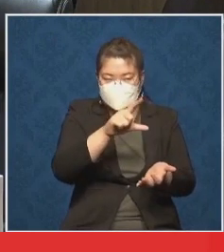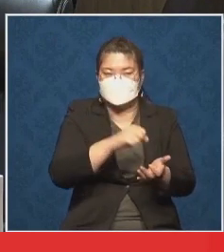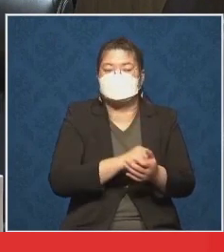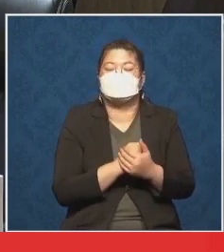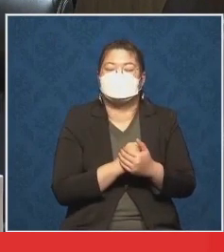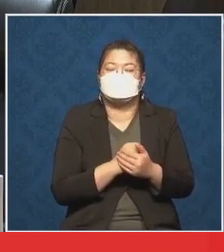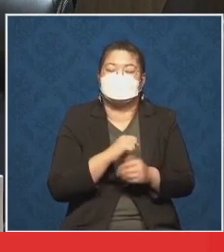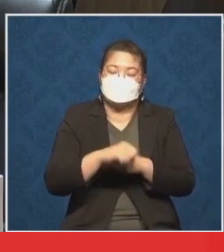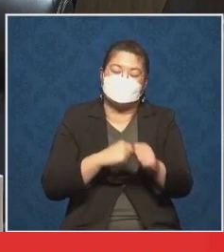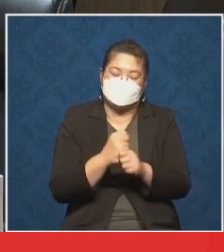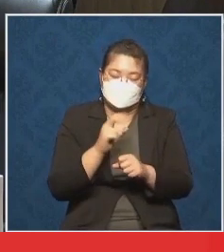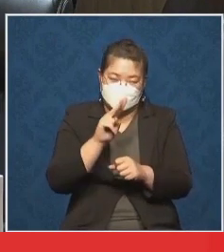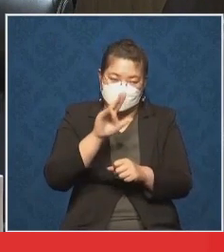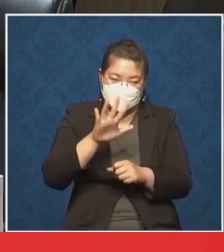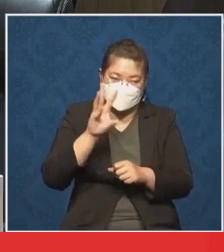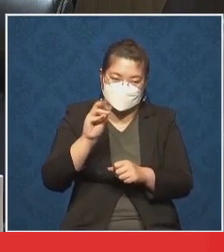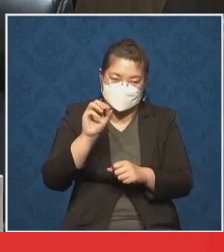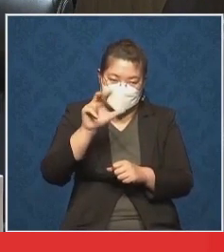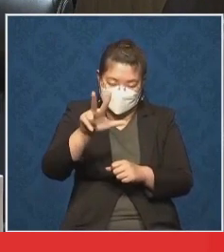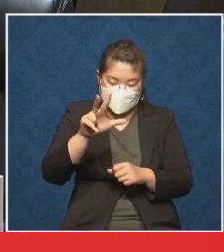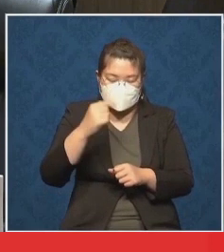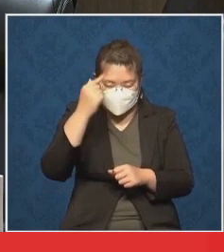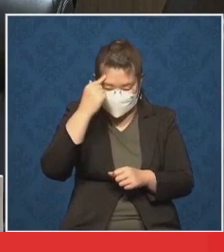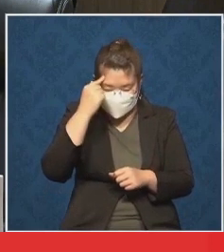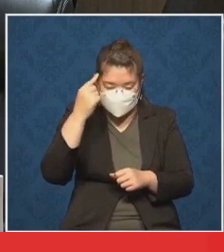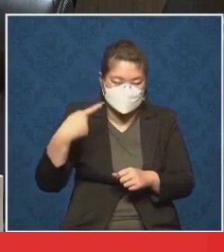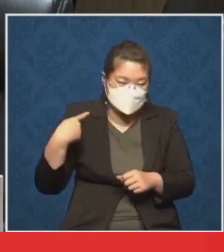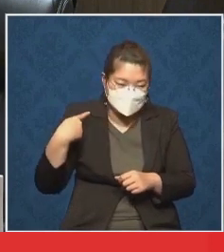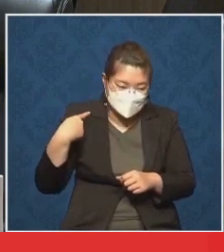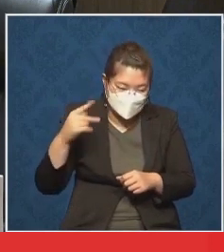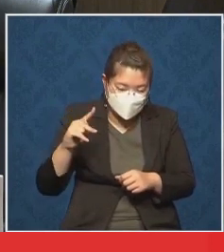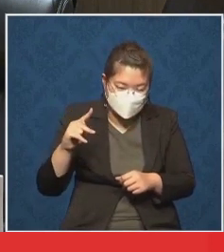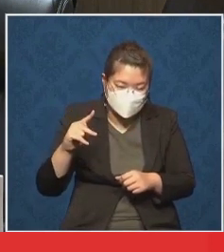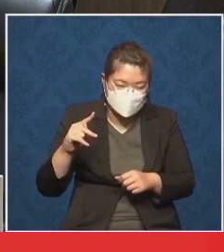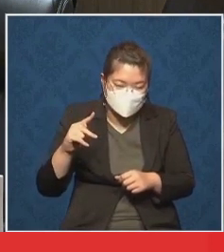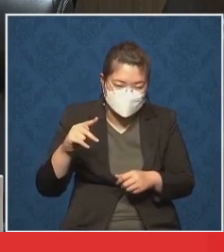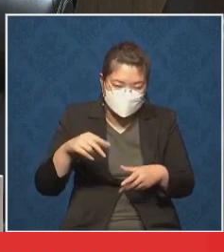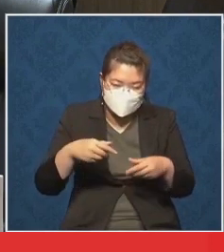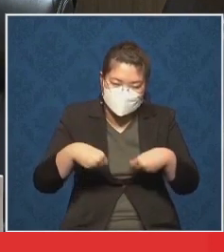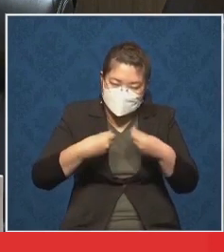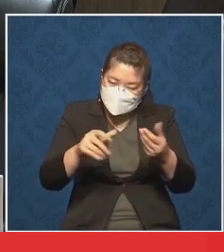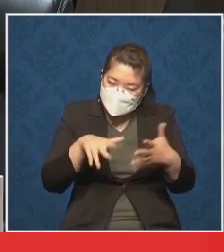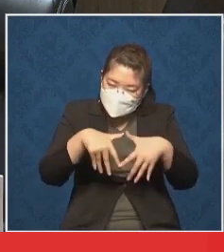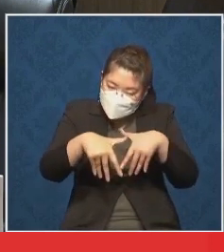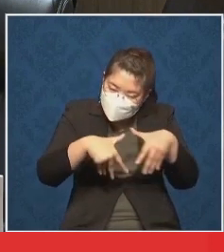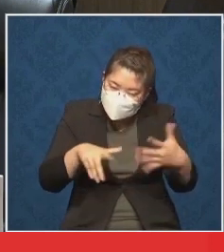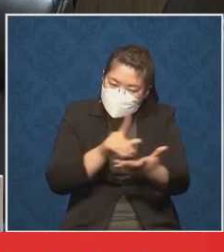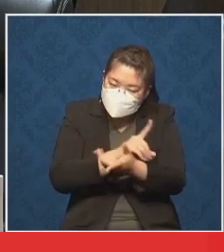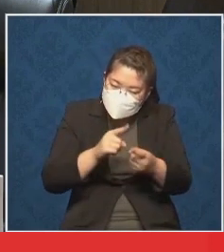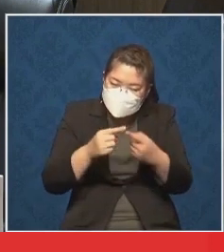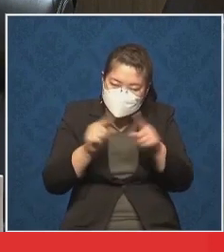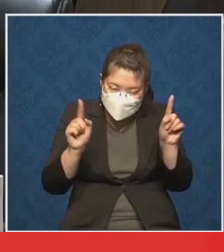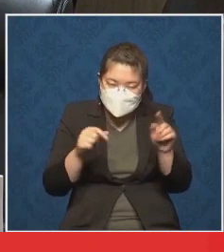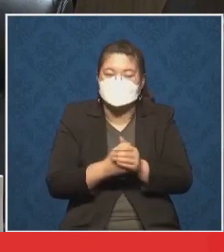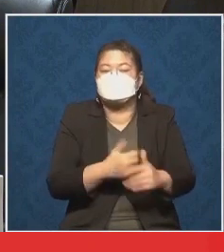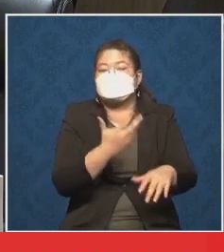ผมคิดว่ามันประโยชน์นะครับและความหลากหลายที่เราได้รับเนี่ยมันต่างกันเยอะนะครับไทย PBS เนี่ย